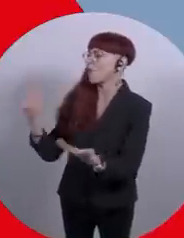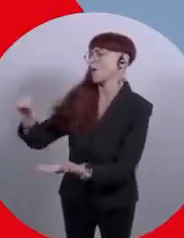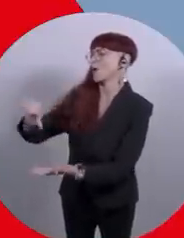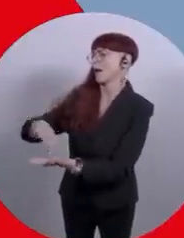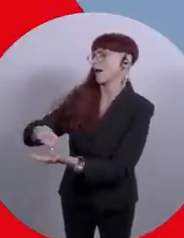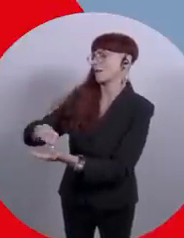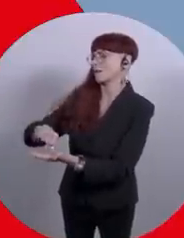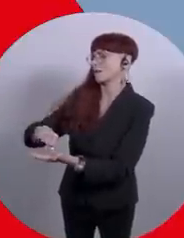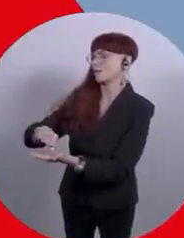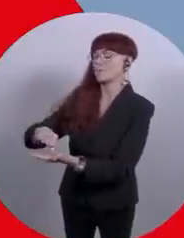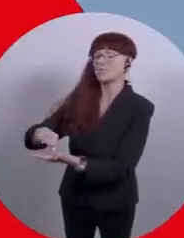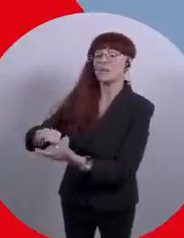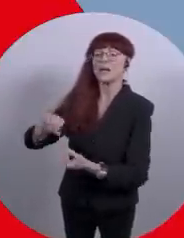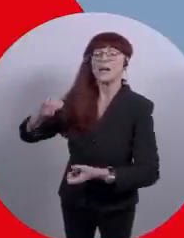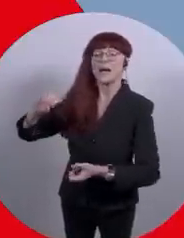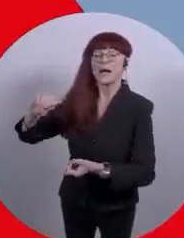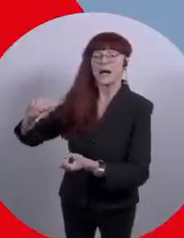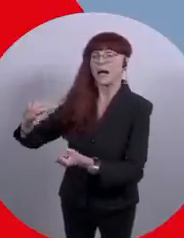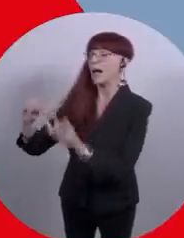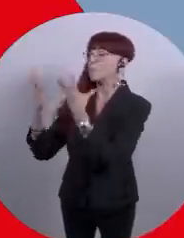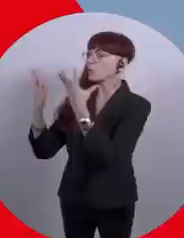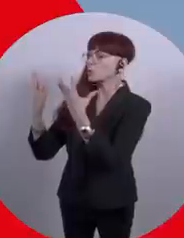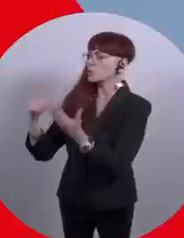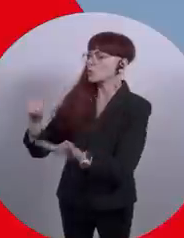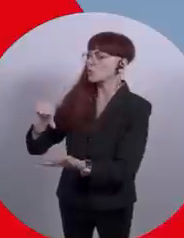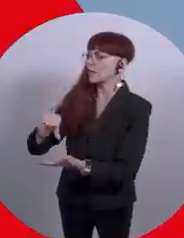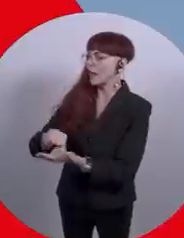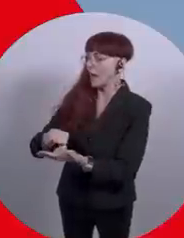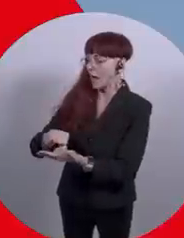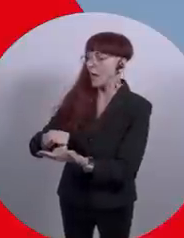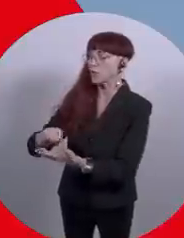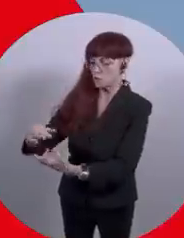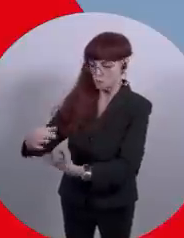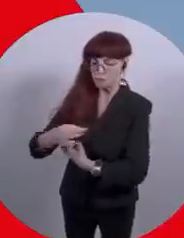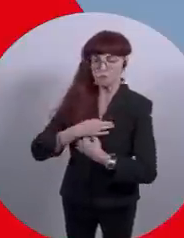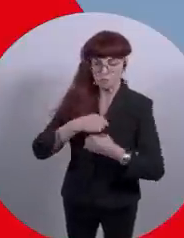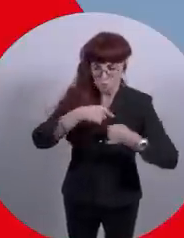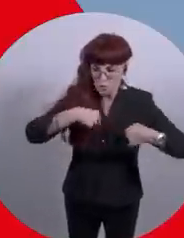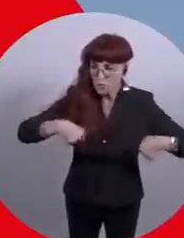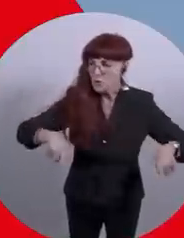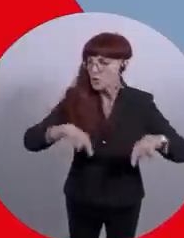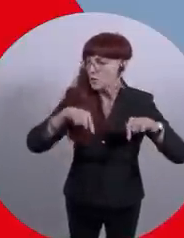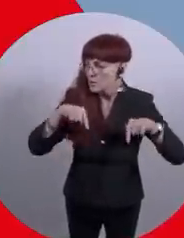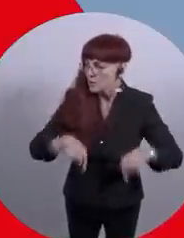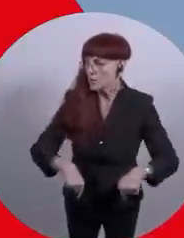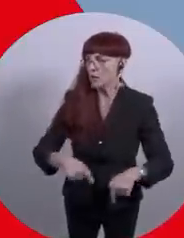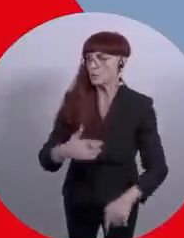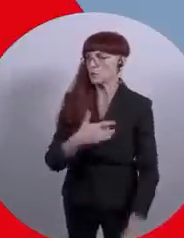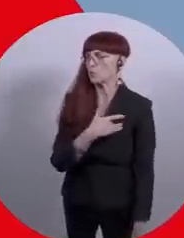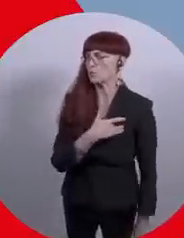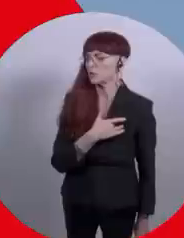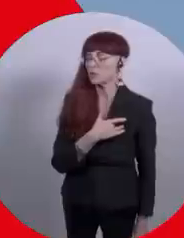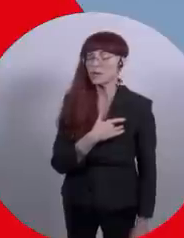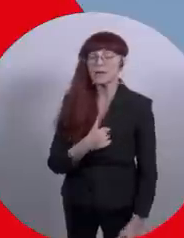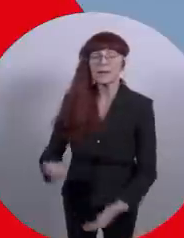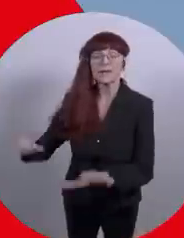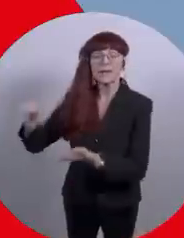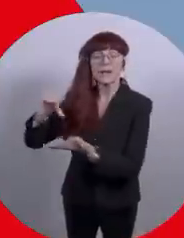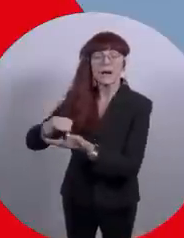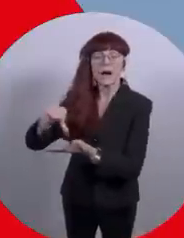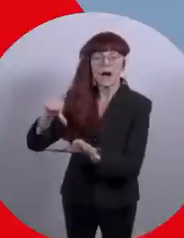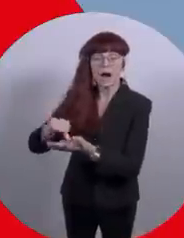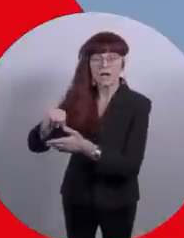die Revolution in Iran betrifft uns denn das iranische Regime ist eine